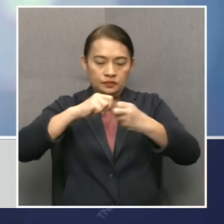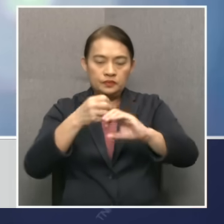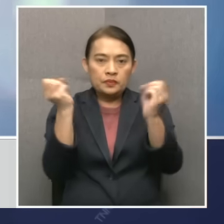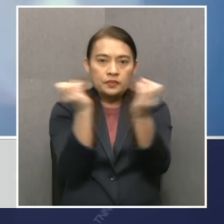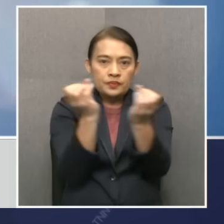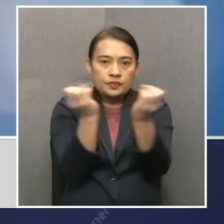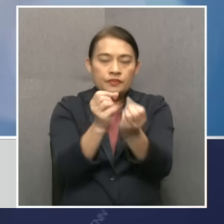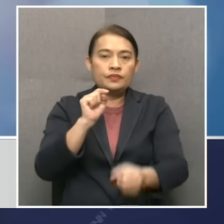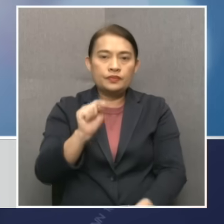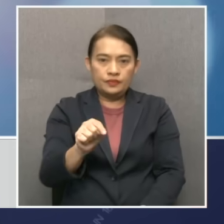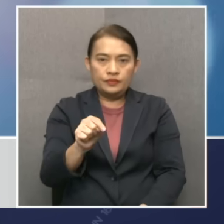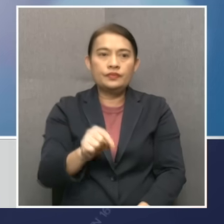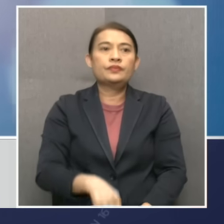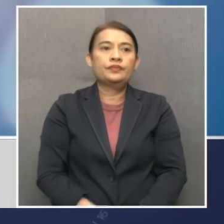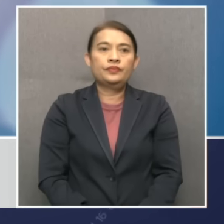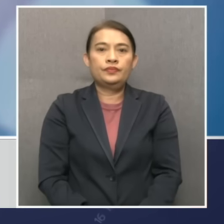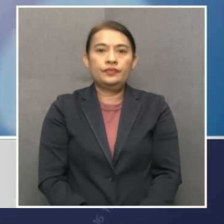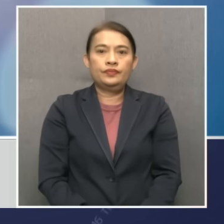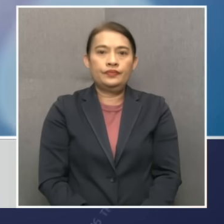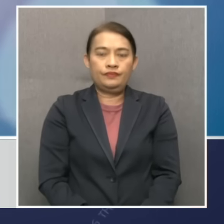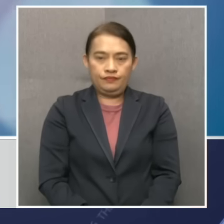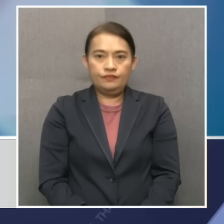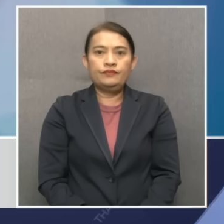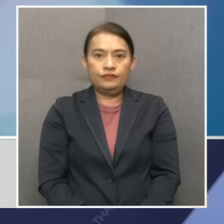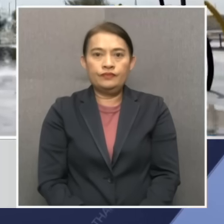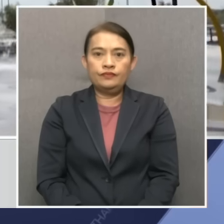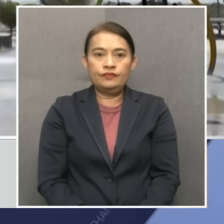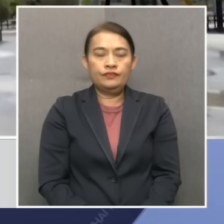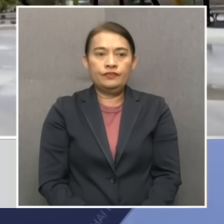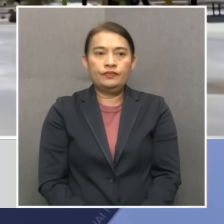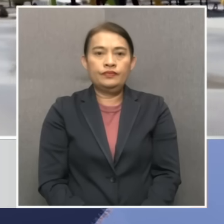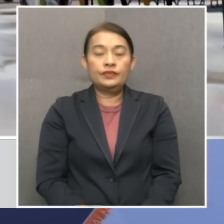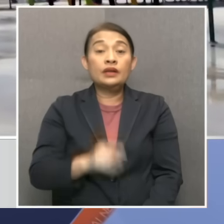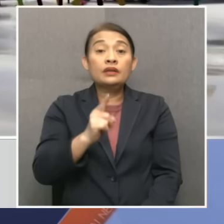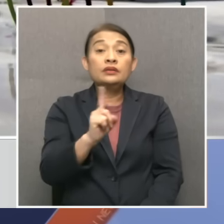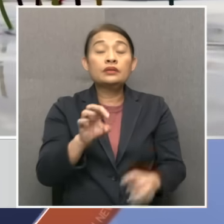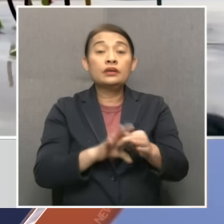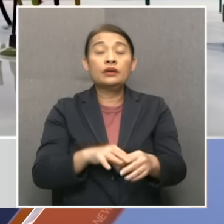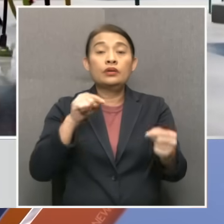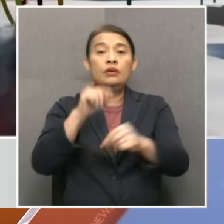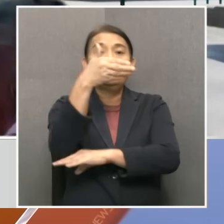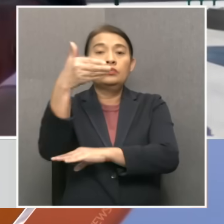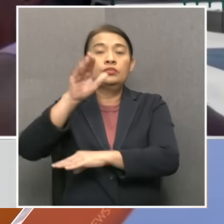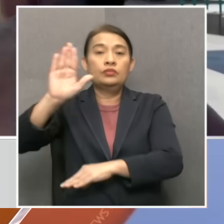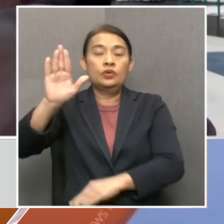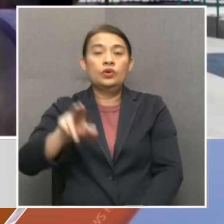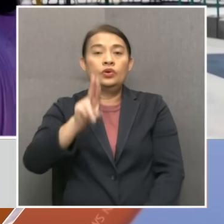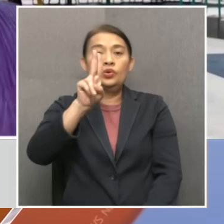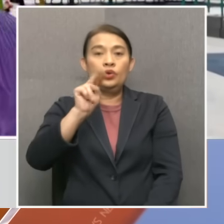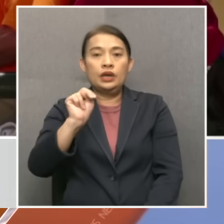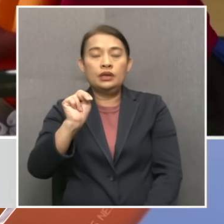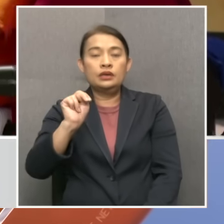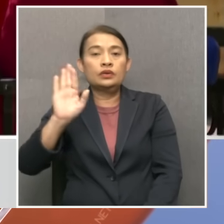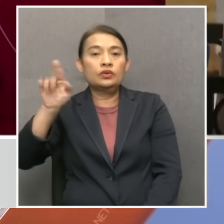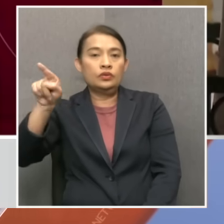าดนี้ค่ะ คือความจริงบทบาทของสหประชาชาติในโดยเฉพาะท่านเลขานะฮะแอนโทนิโอกู